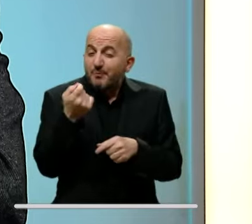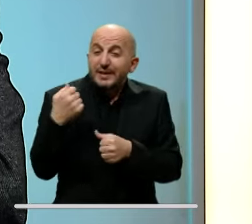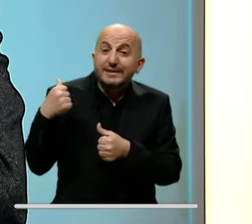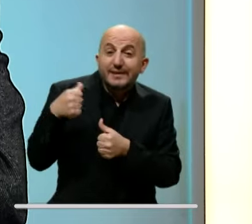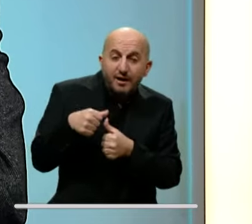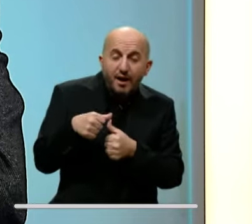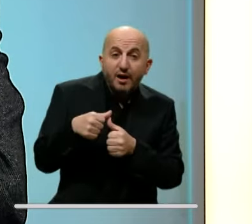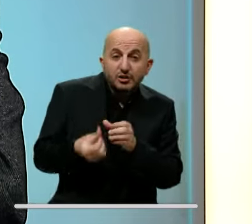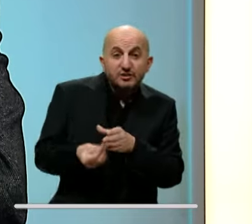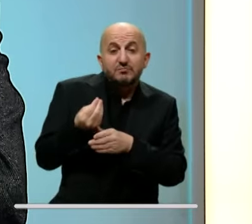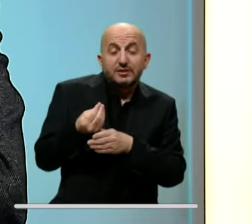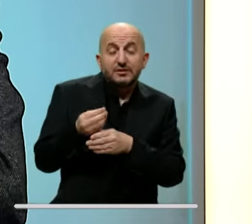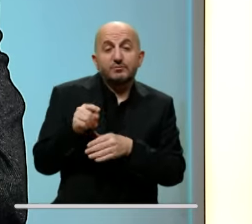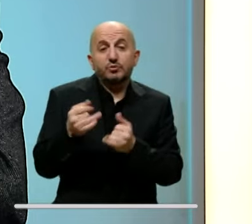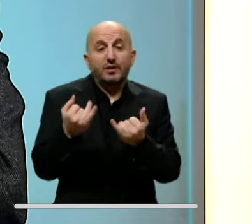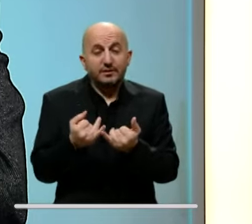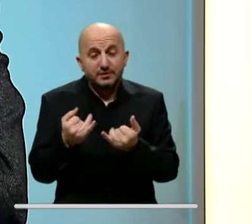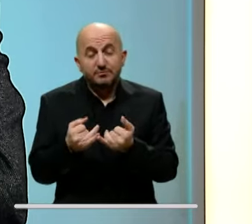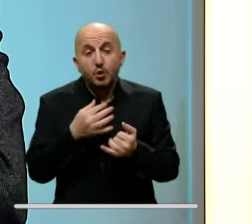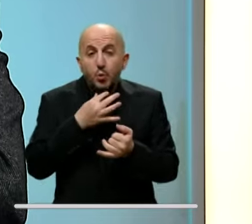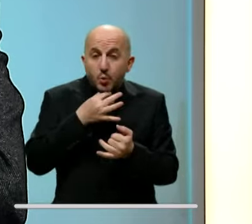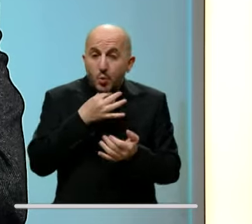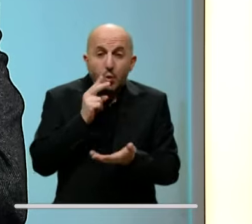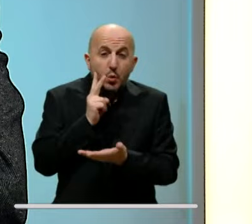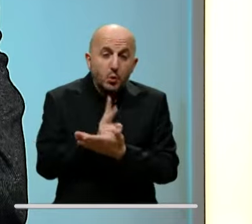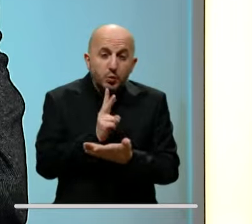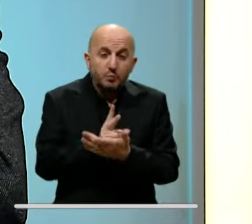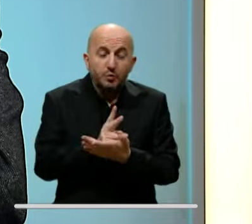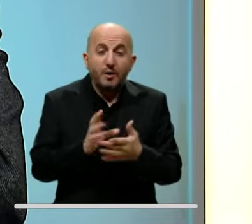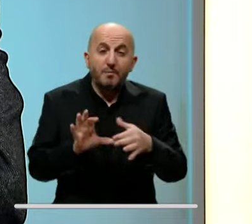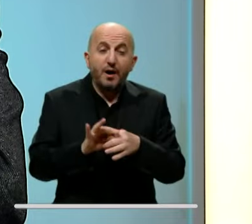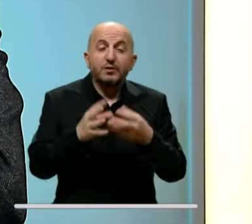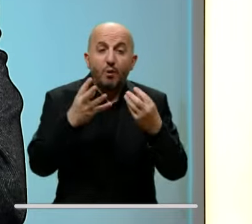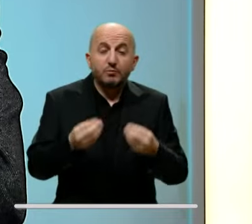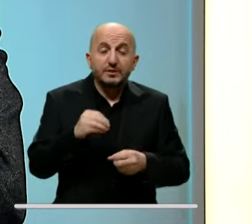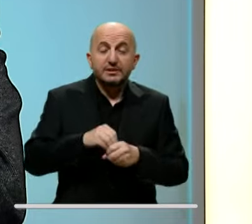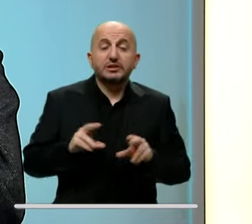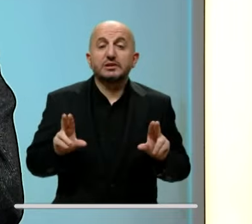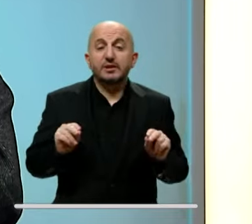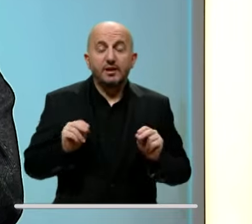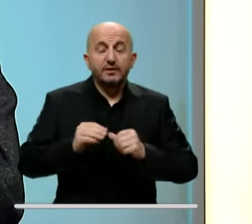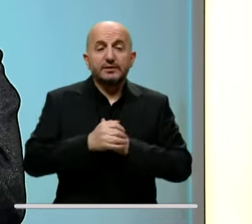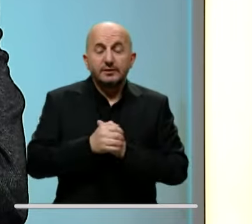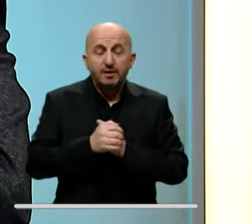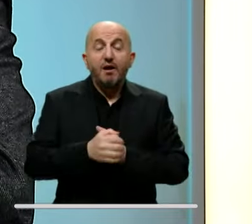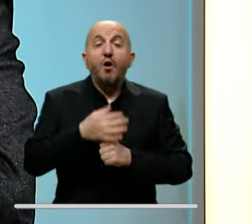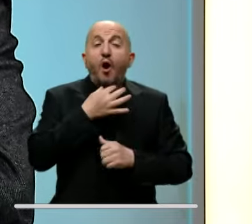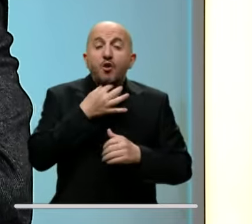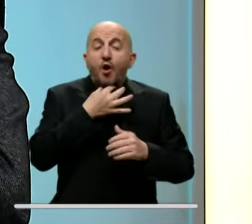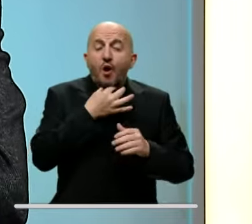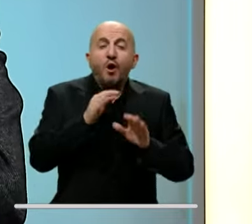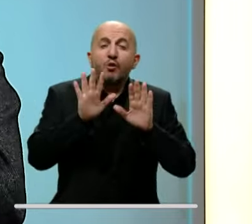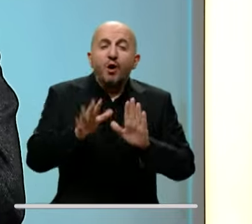gelmesi bu kardeş işimizin özürlü hükmüne e bağlı olması için yeterlidir özürlülük